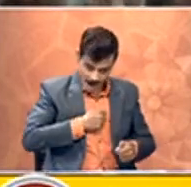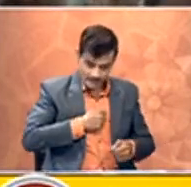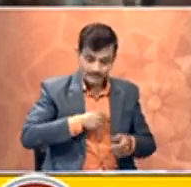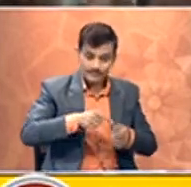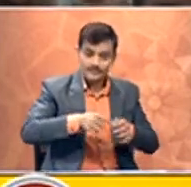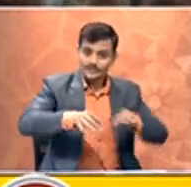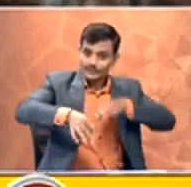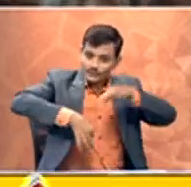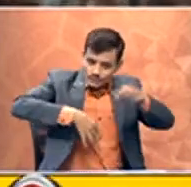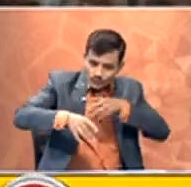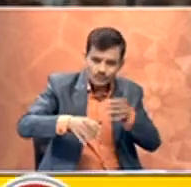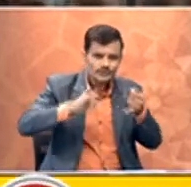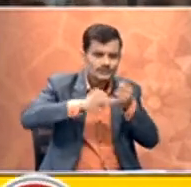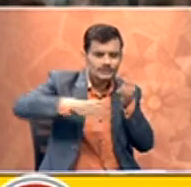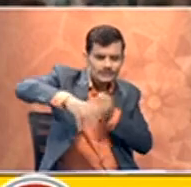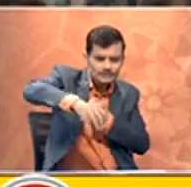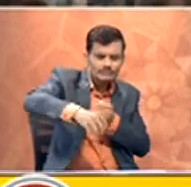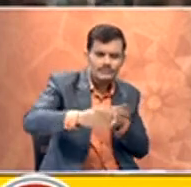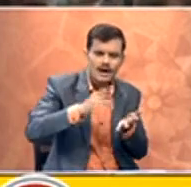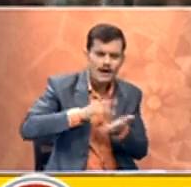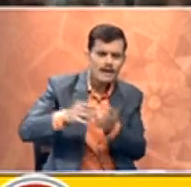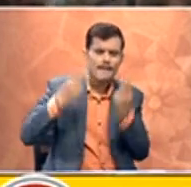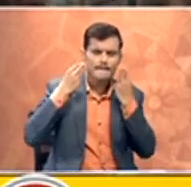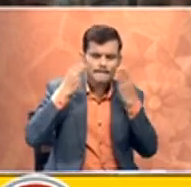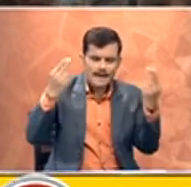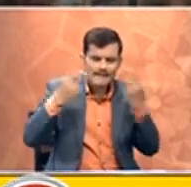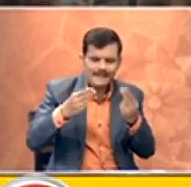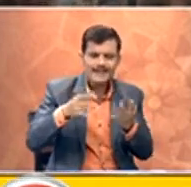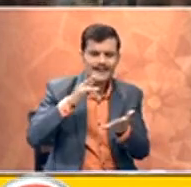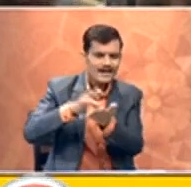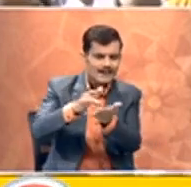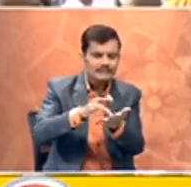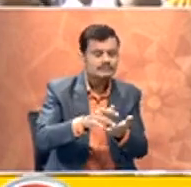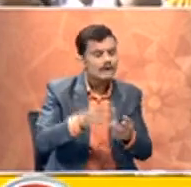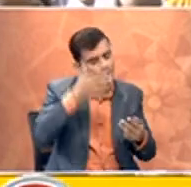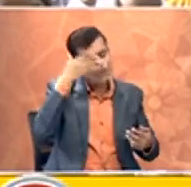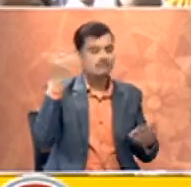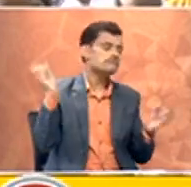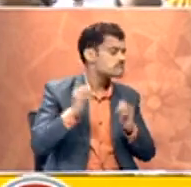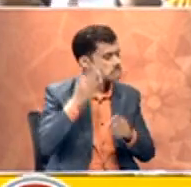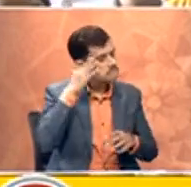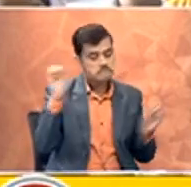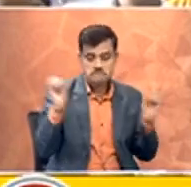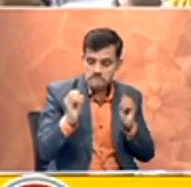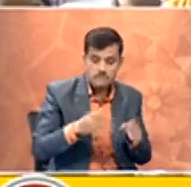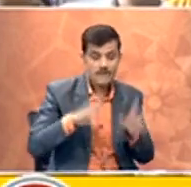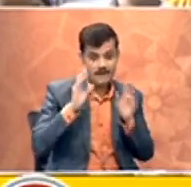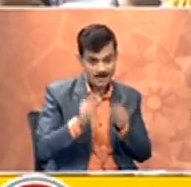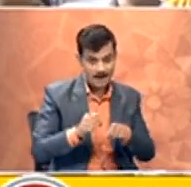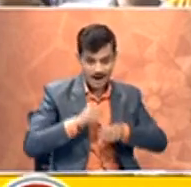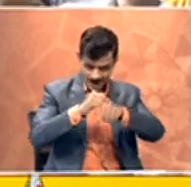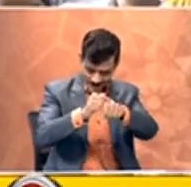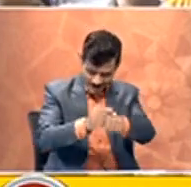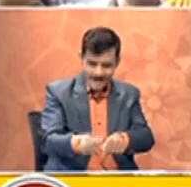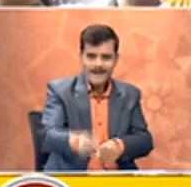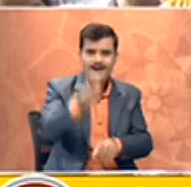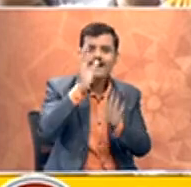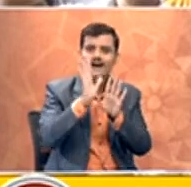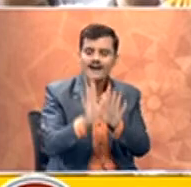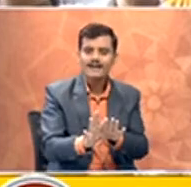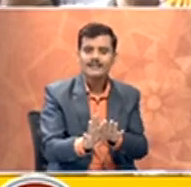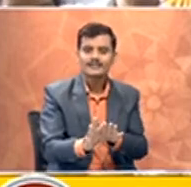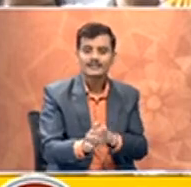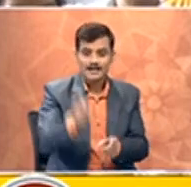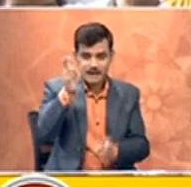की कई बेहतरीन जगहों और चीजों से अनजान होते हैं। कई बार ऐसा होता है